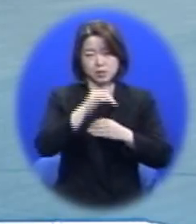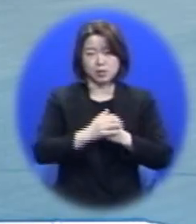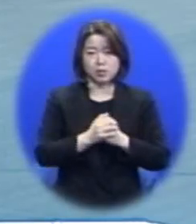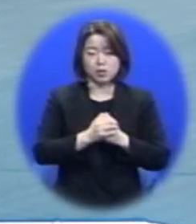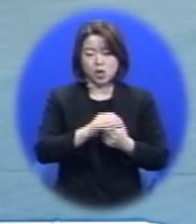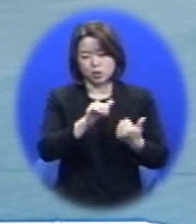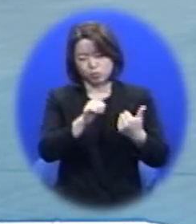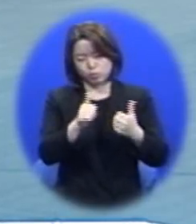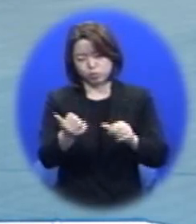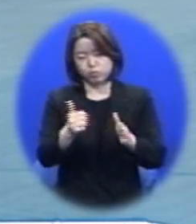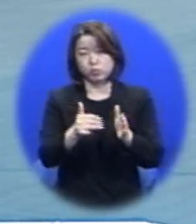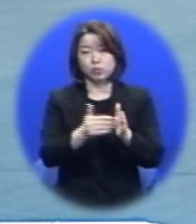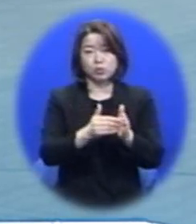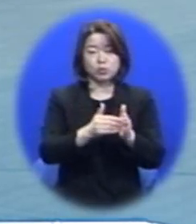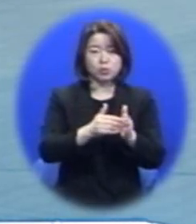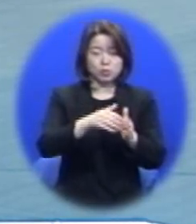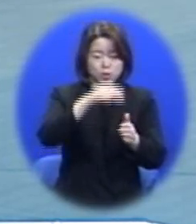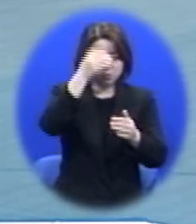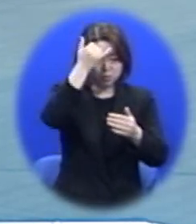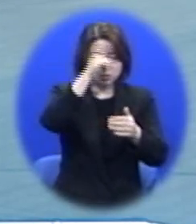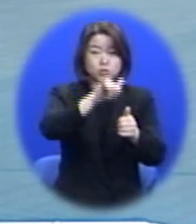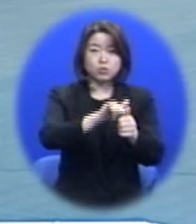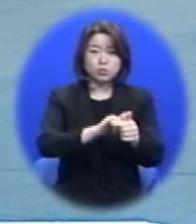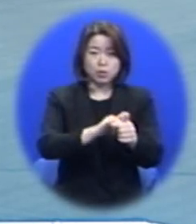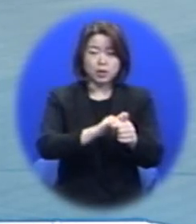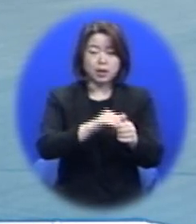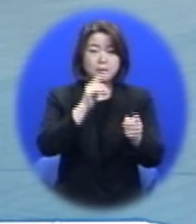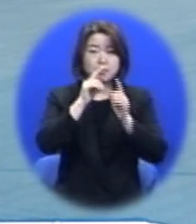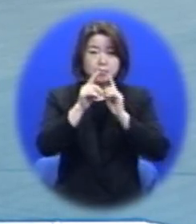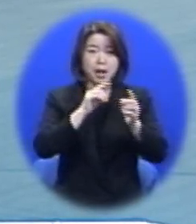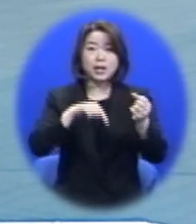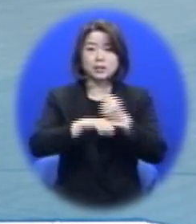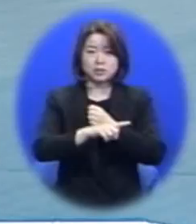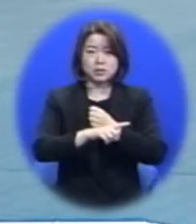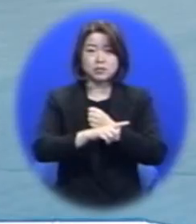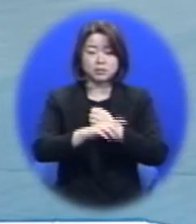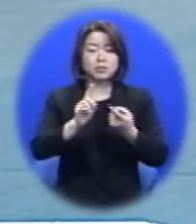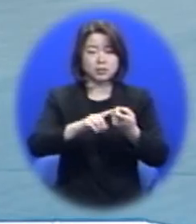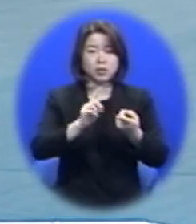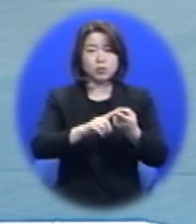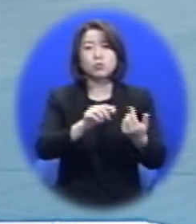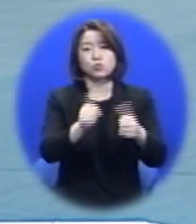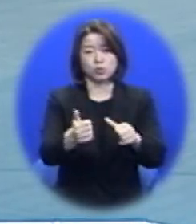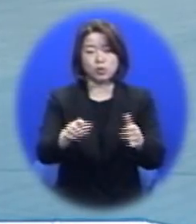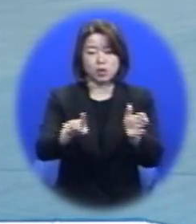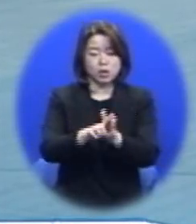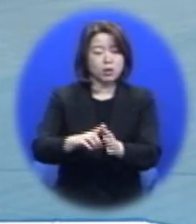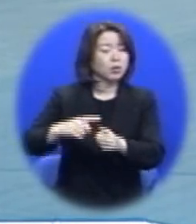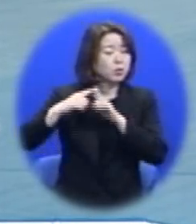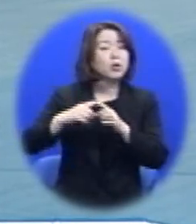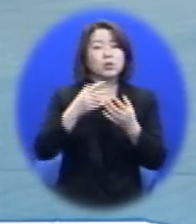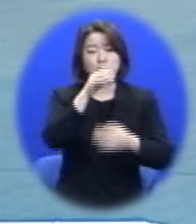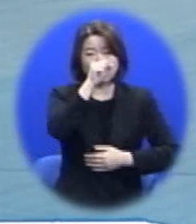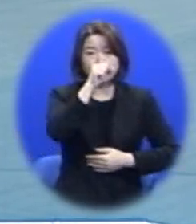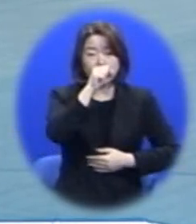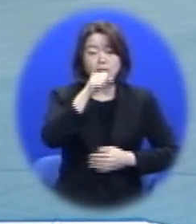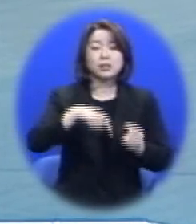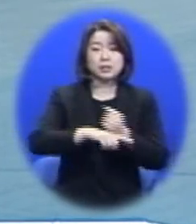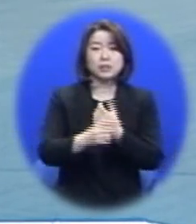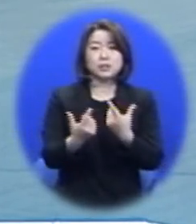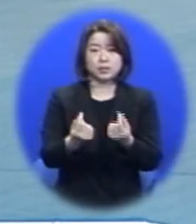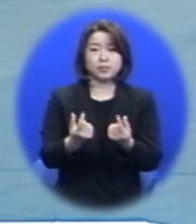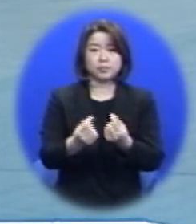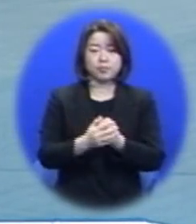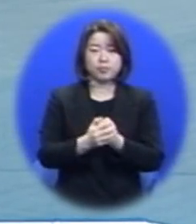죽도록 충성하라는 말은 그저 말 그대로 죽으라 그런 뜻입니다. 순교해도 좋다 그런 뜻입니다. 여러분, 죽은